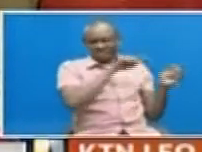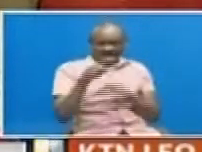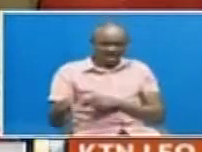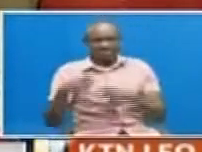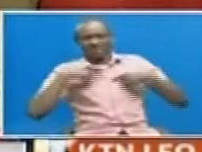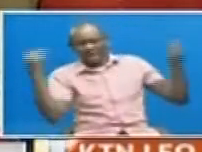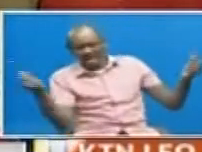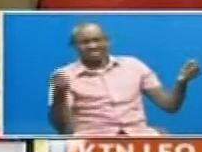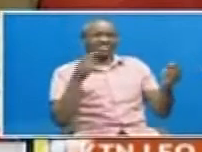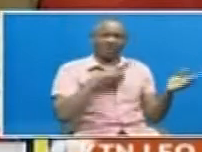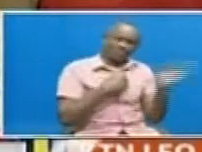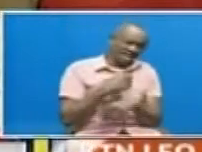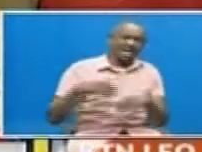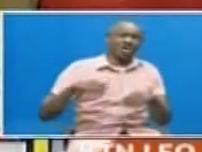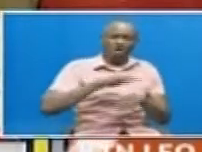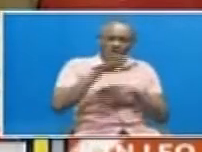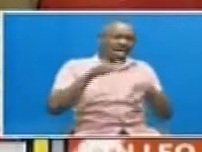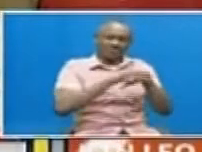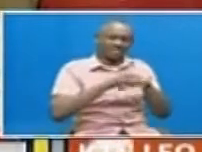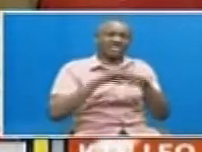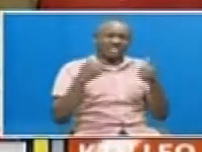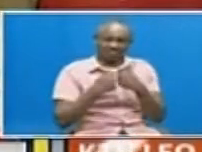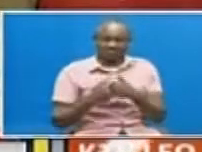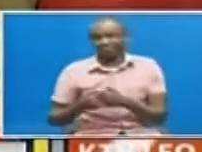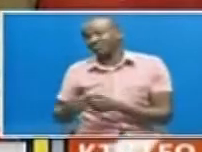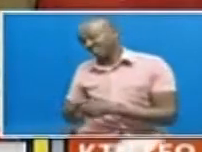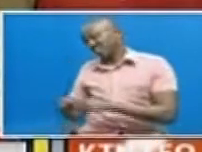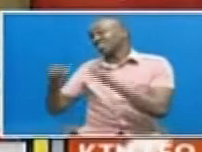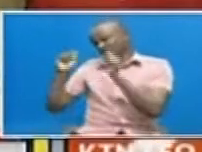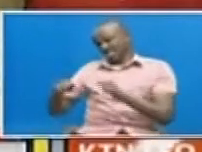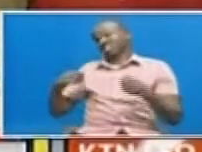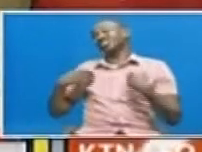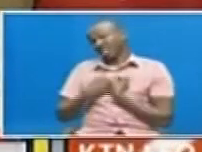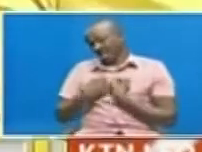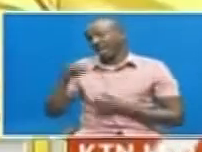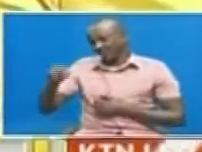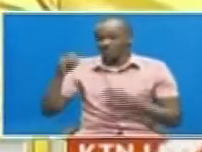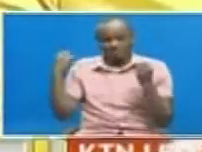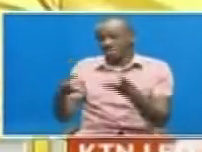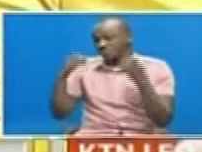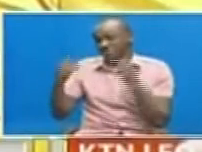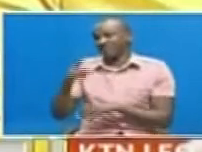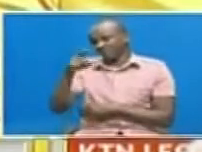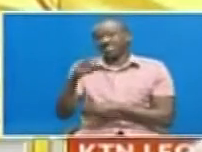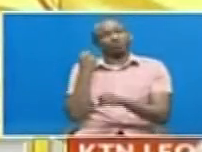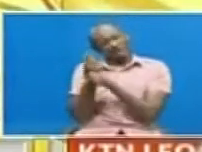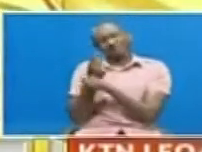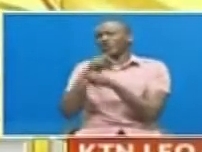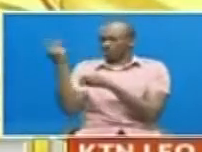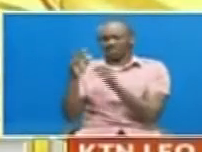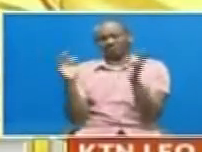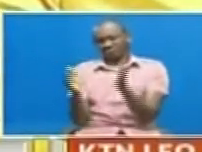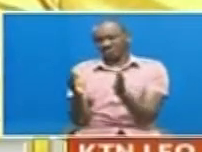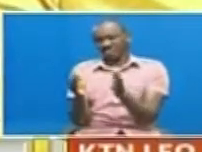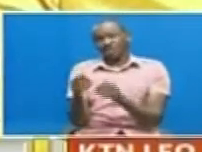Japan, na kuna All Africa Games pia? Kweli uchovu utakuwa, manake haya ni mashindano mengi kwa wachezaji wale 12 peke yake.